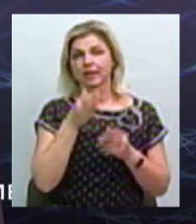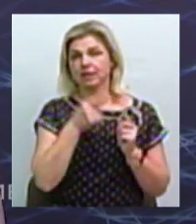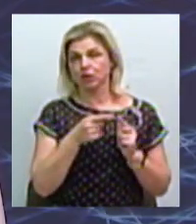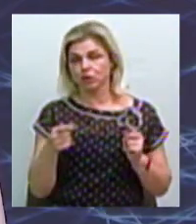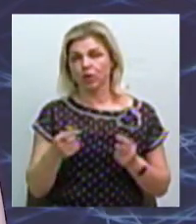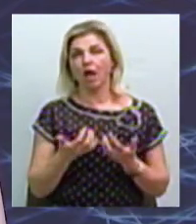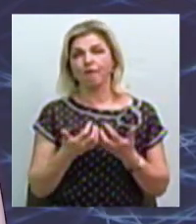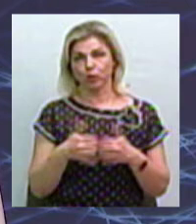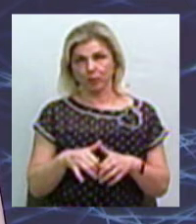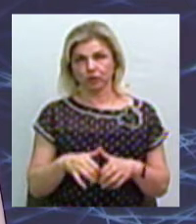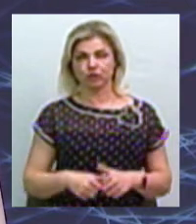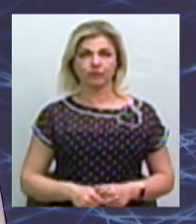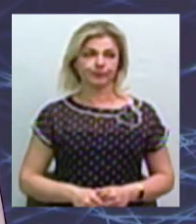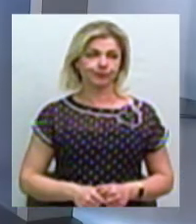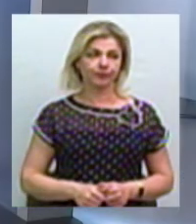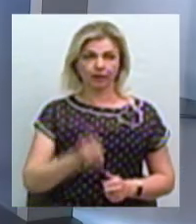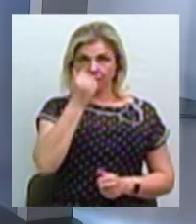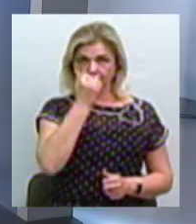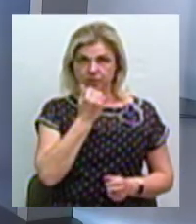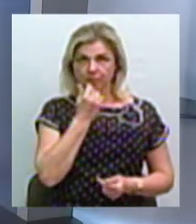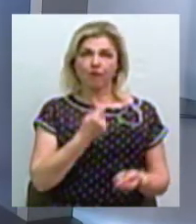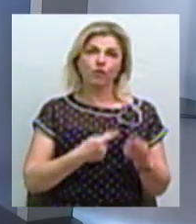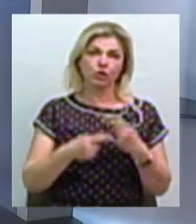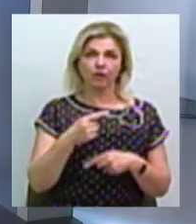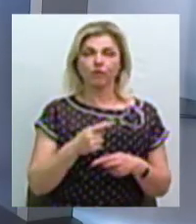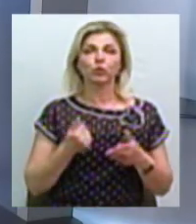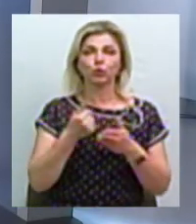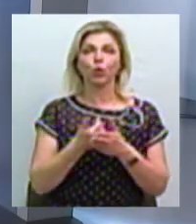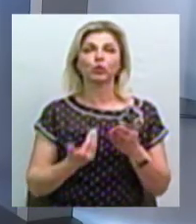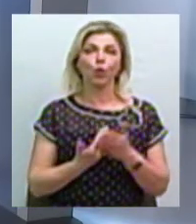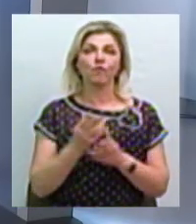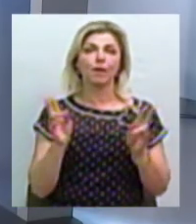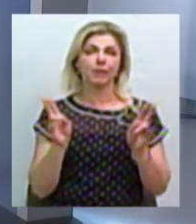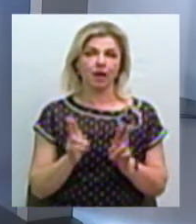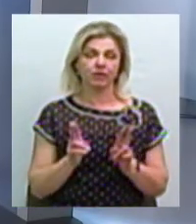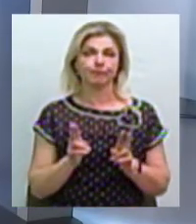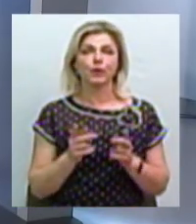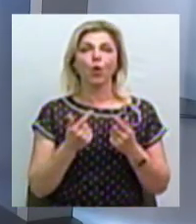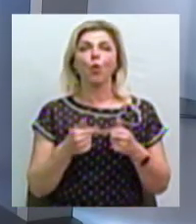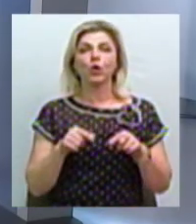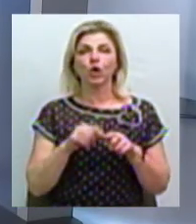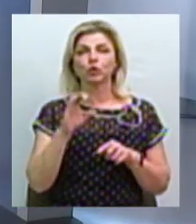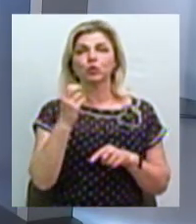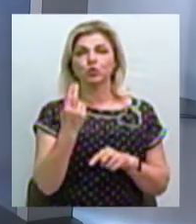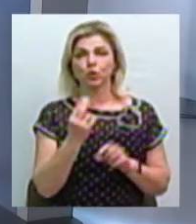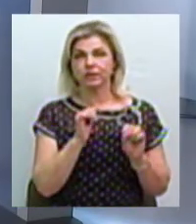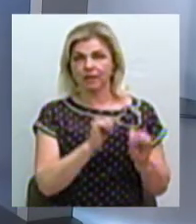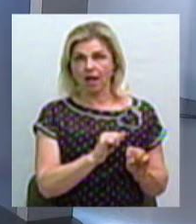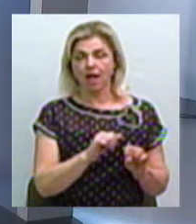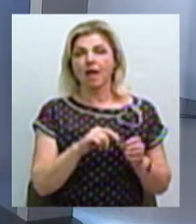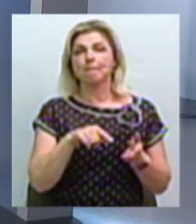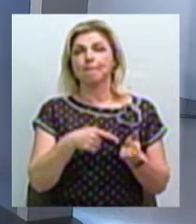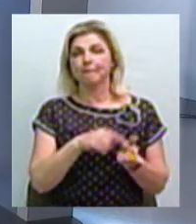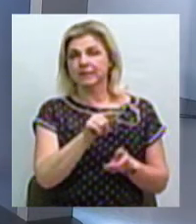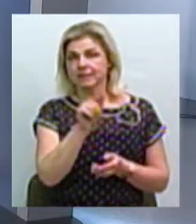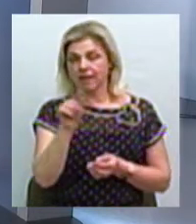Спасибі і повертаємось до оновлених правил, будь ласка. Так, органи соціального захисту місцеві включені